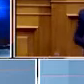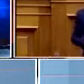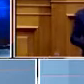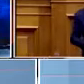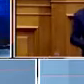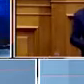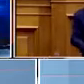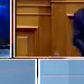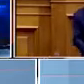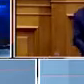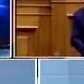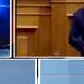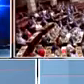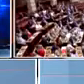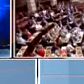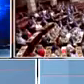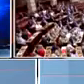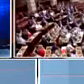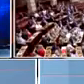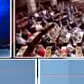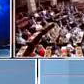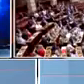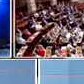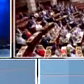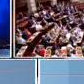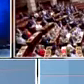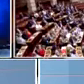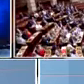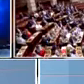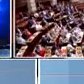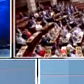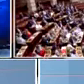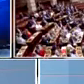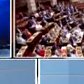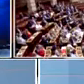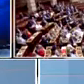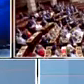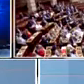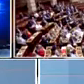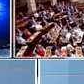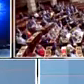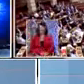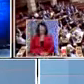και πάλι, γιατί φαίνεται μέσα στο επόμενο διάστημα, αρχές Σεπτέμβρη, μετά το ΔΕΘ, τέλος πάντων, κάποτε θα γίνει